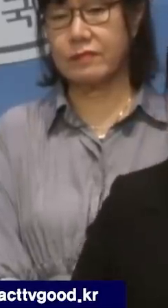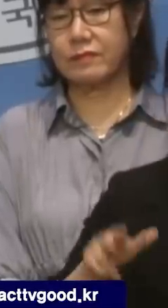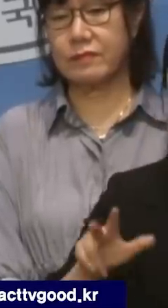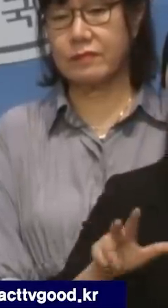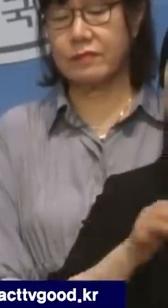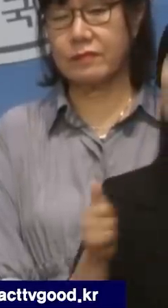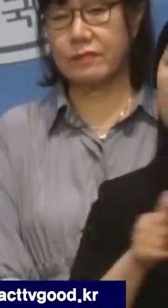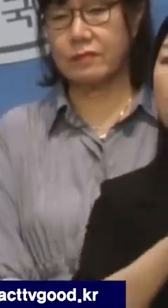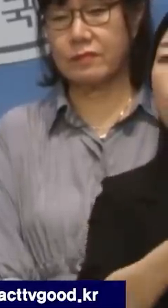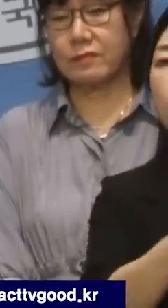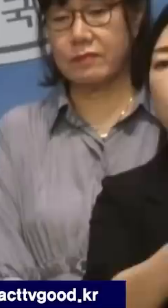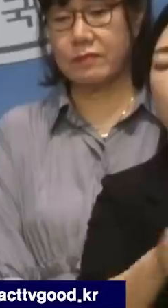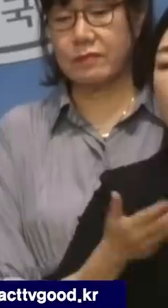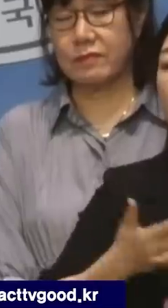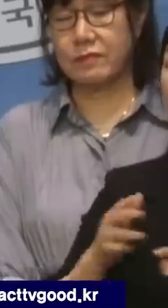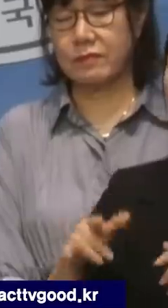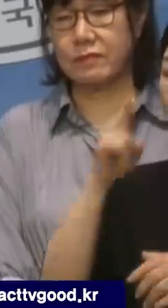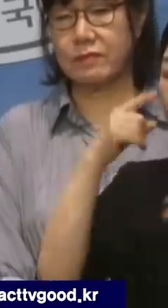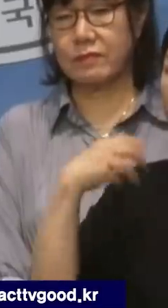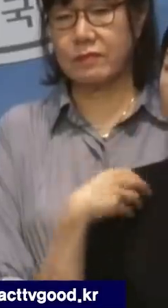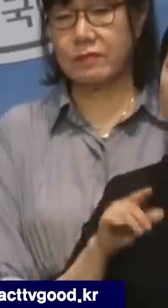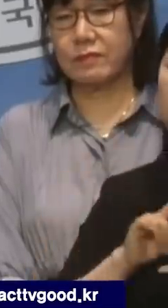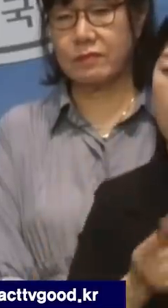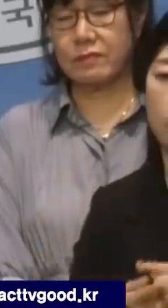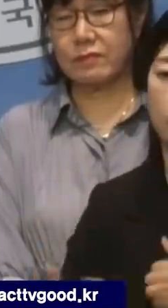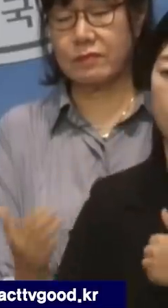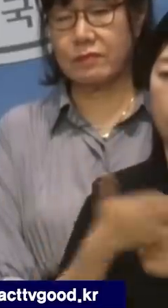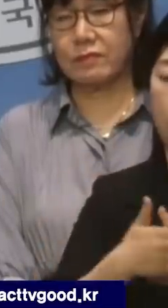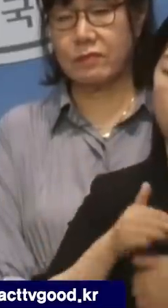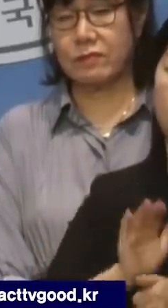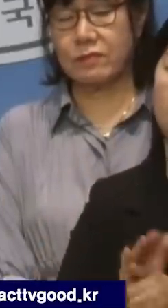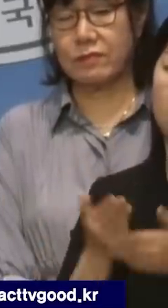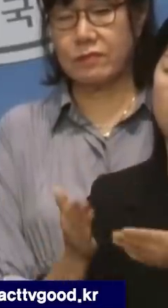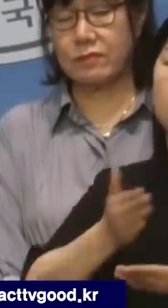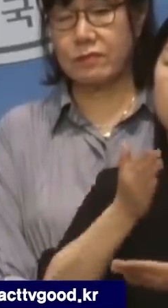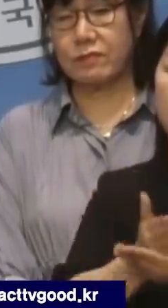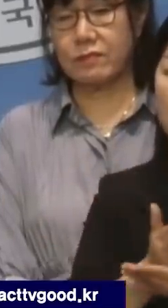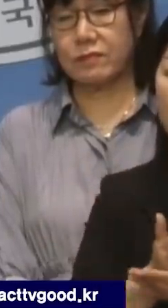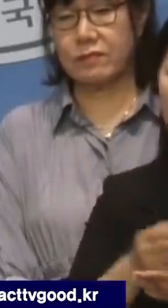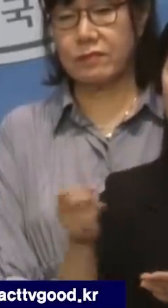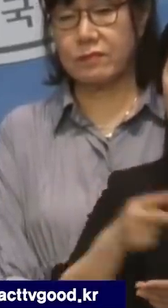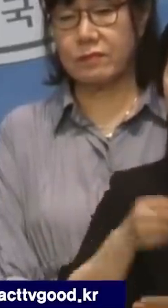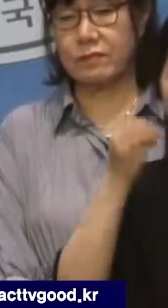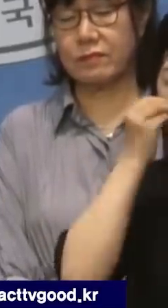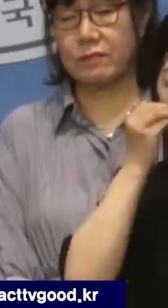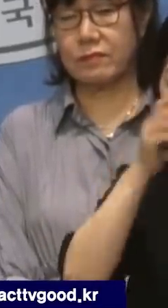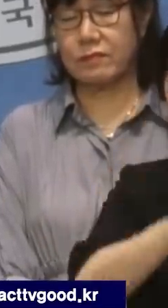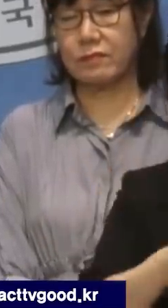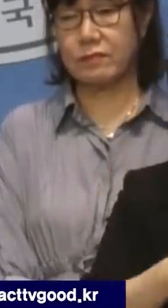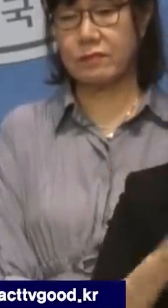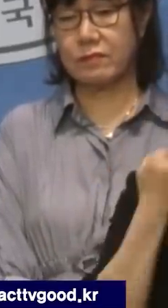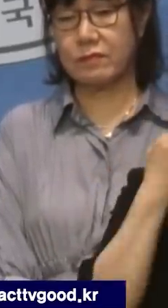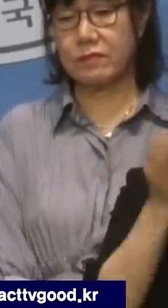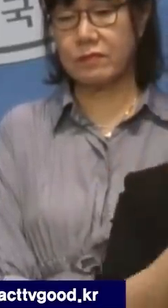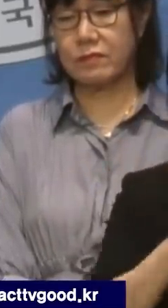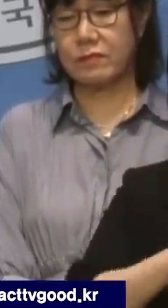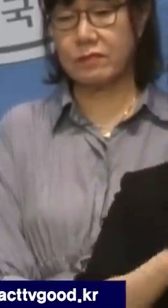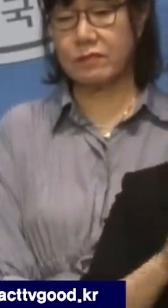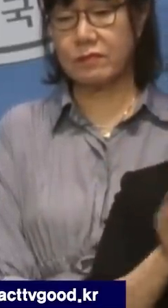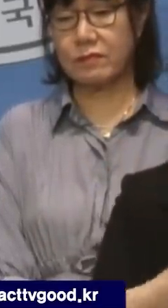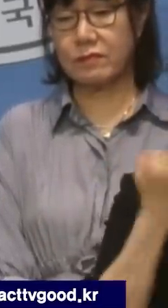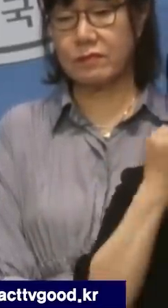위해 남의 나라 정부를 대변하는 정부, 쇼를 위해 횟집 바닷물을 떠먹는 여당의